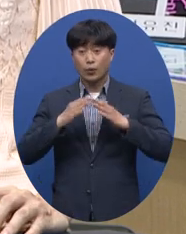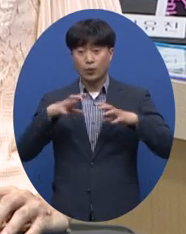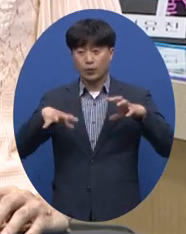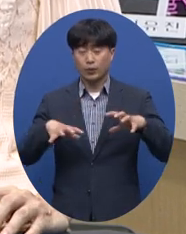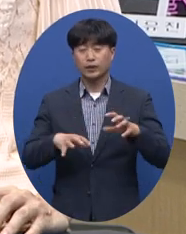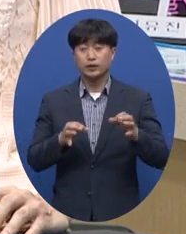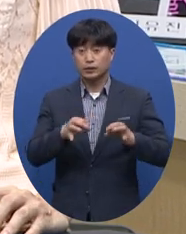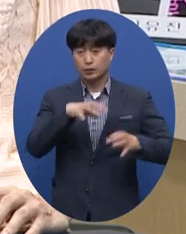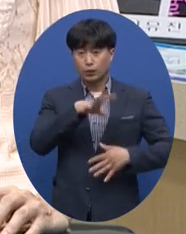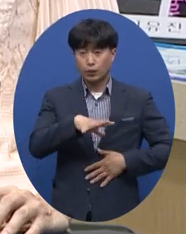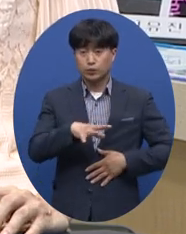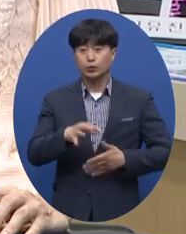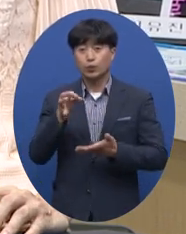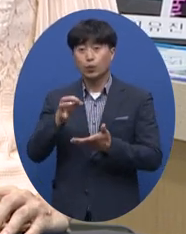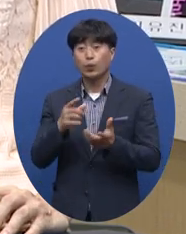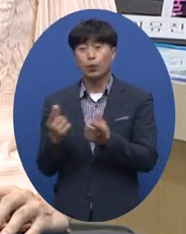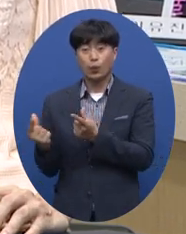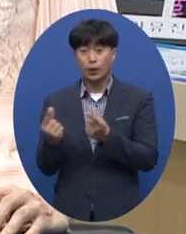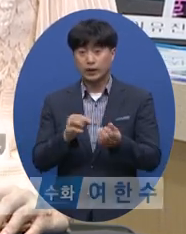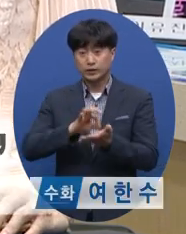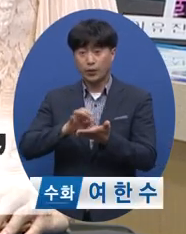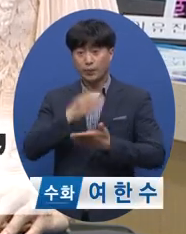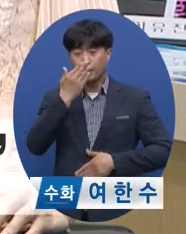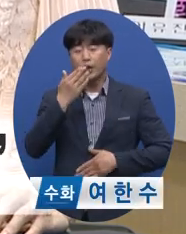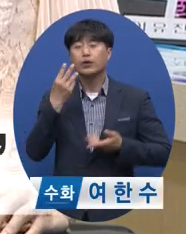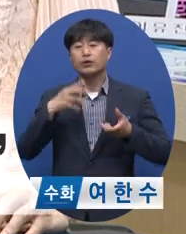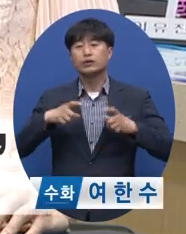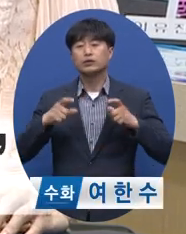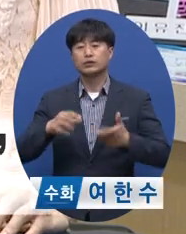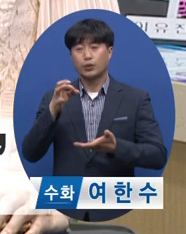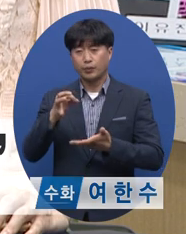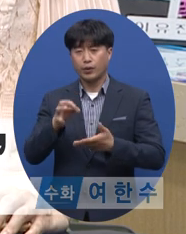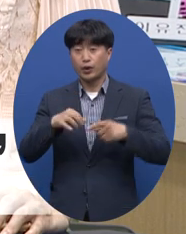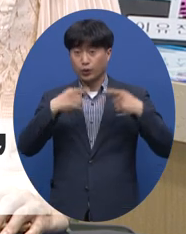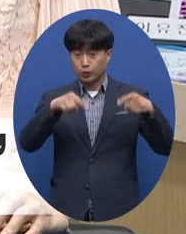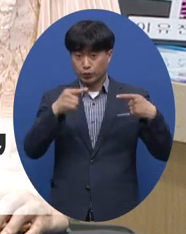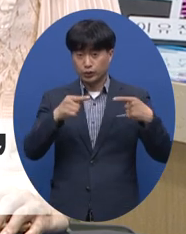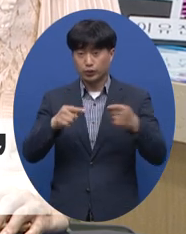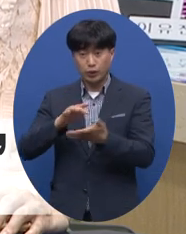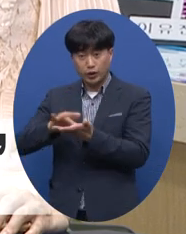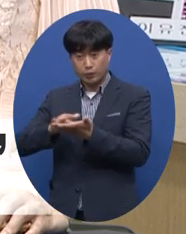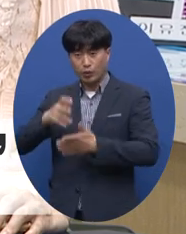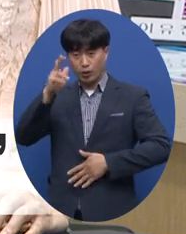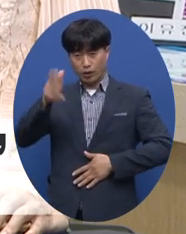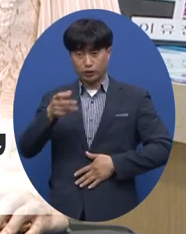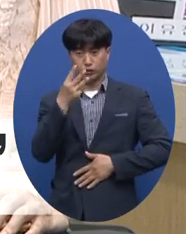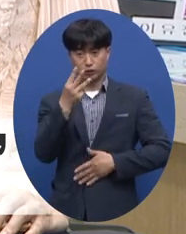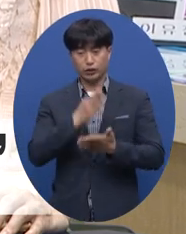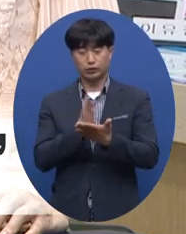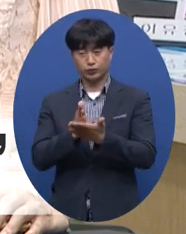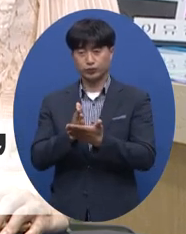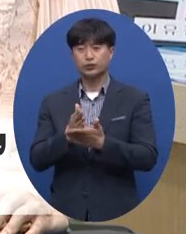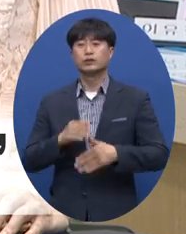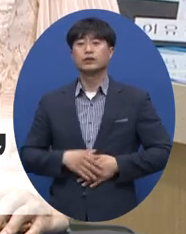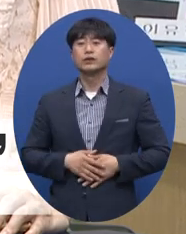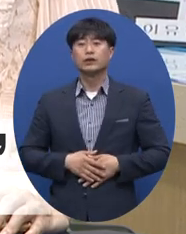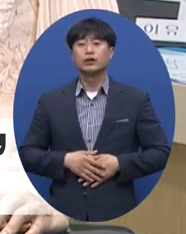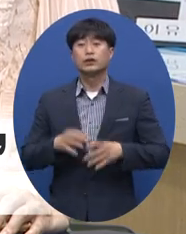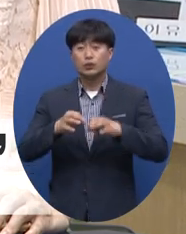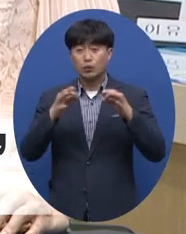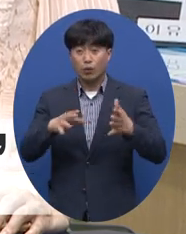동네 상점에서 현금처럼 쓸수있는 경기 지역화폐 종일 상품권과 모바일 카드 형 등 3가지